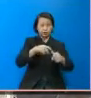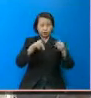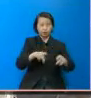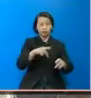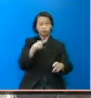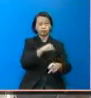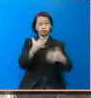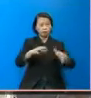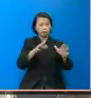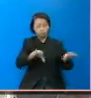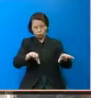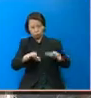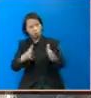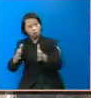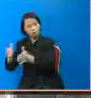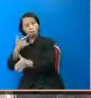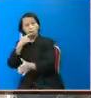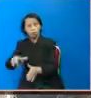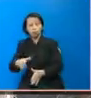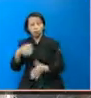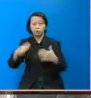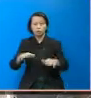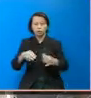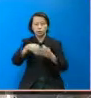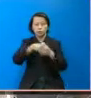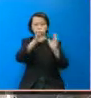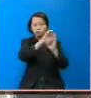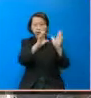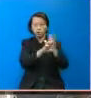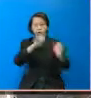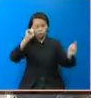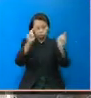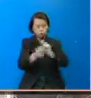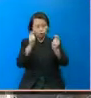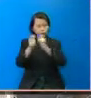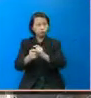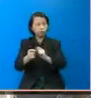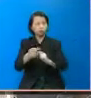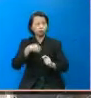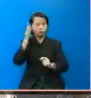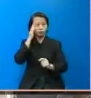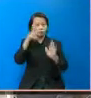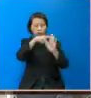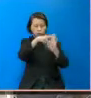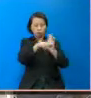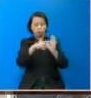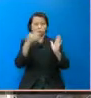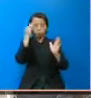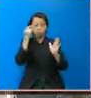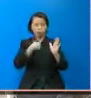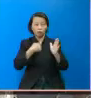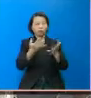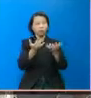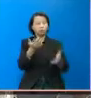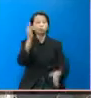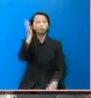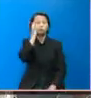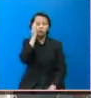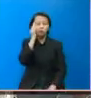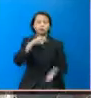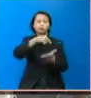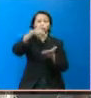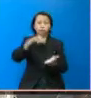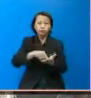We have been doing all this, embedded all the constitution, we change. Begitu juga dengan peraturan yang ada. Saya nak tahu bahawa